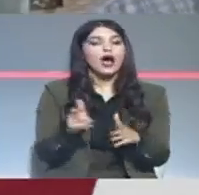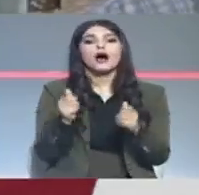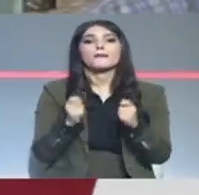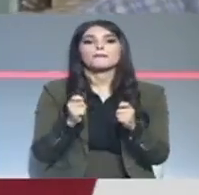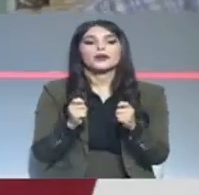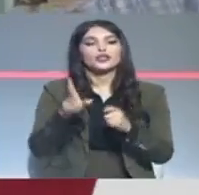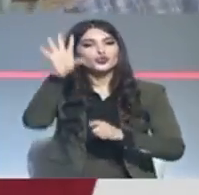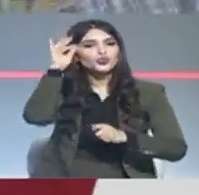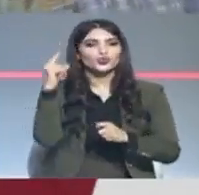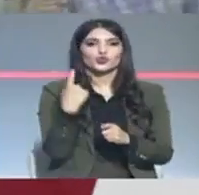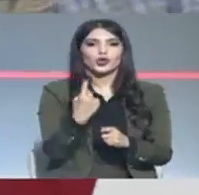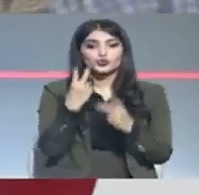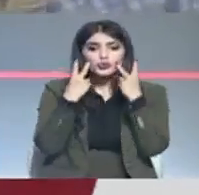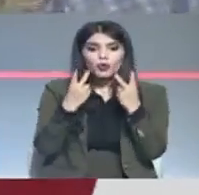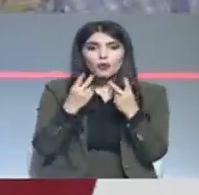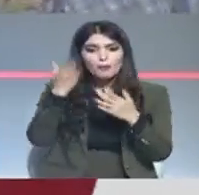الوطنيه